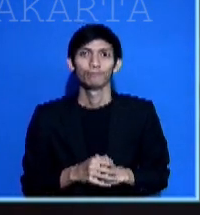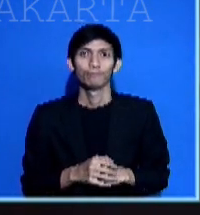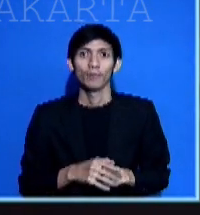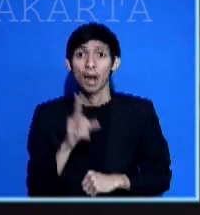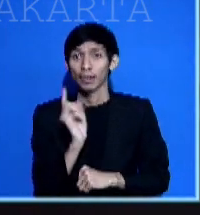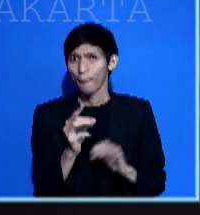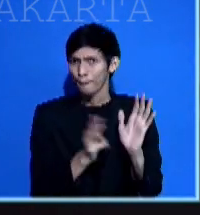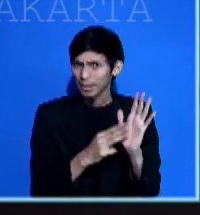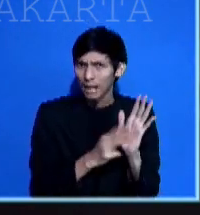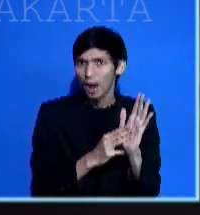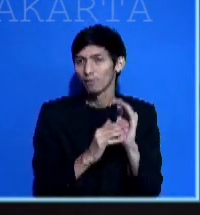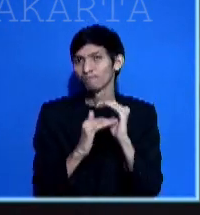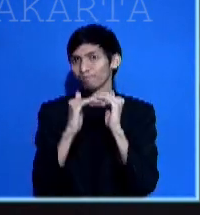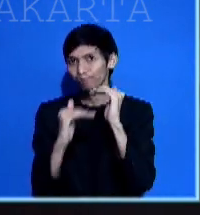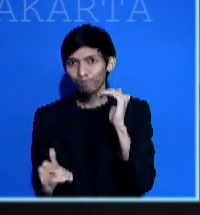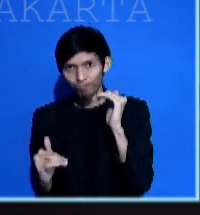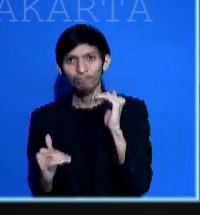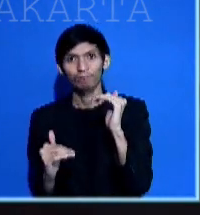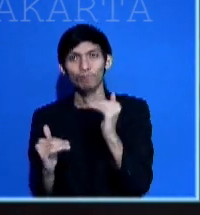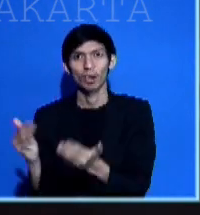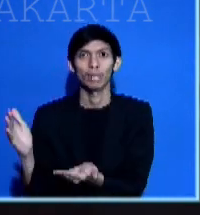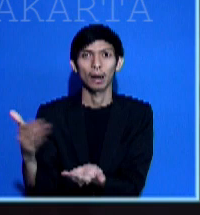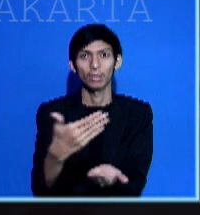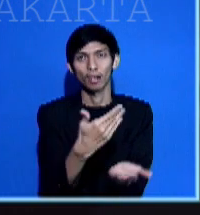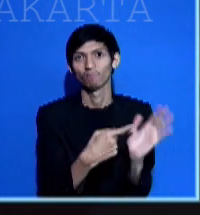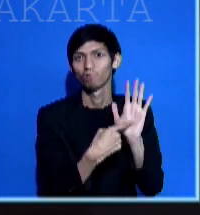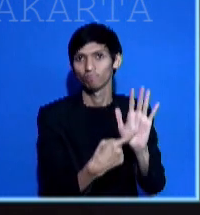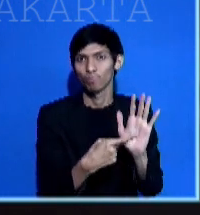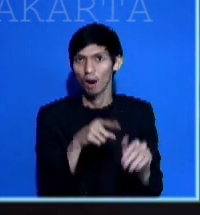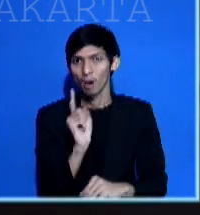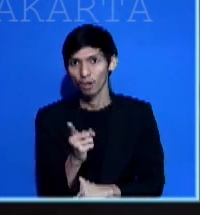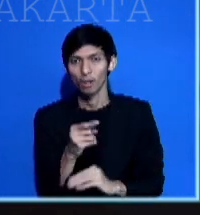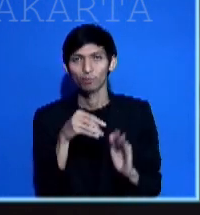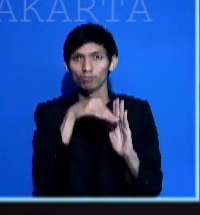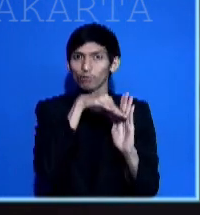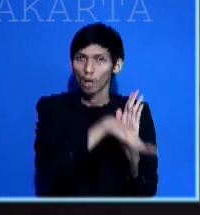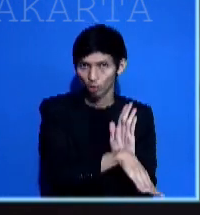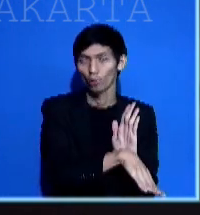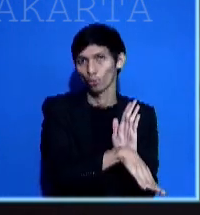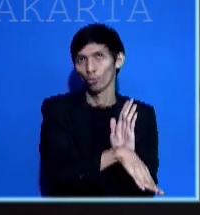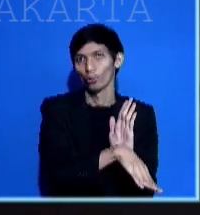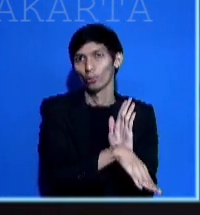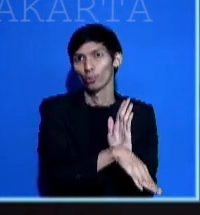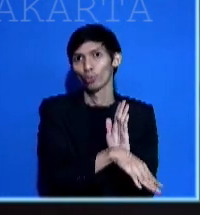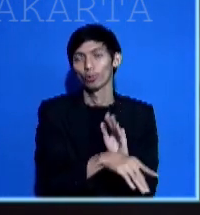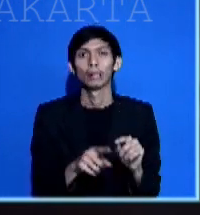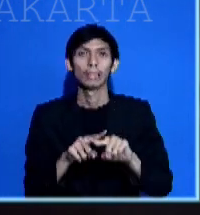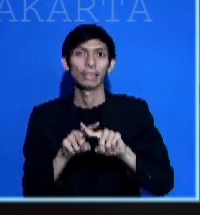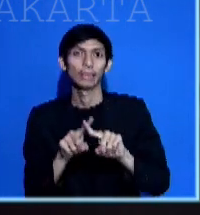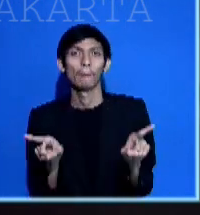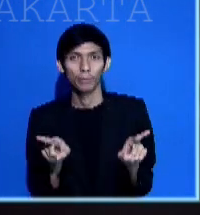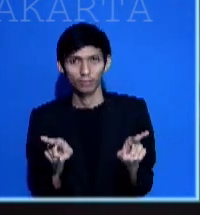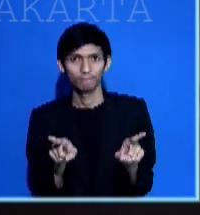ketimpangan data capaian tetap menunjukkan adanya tren penurunan sedangkan terkait tingkat